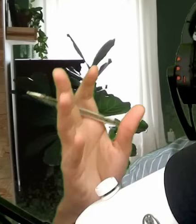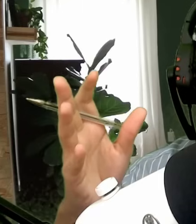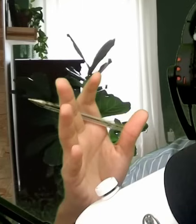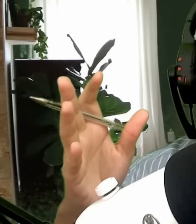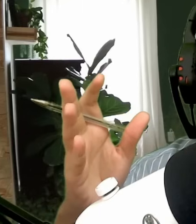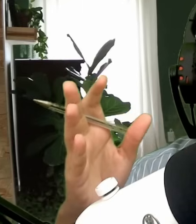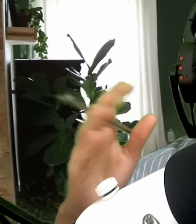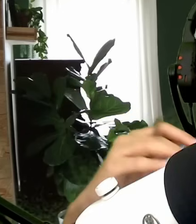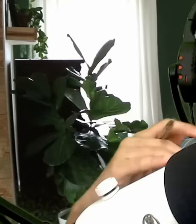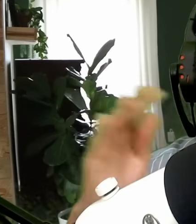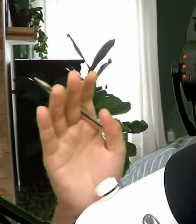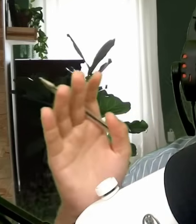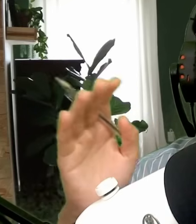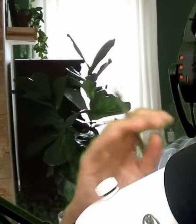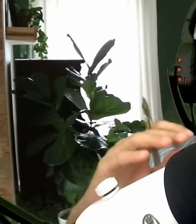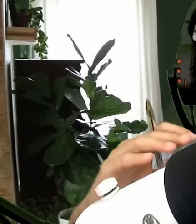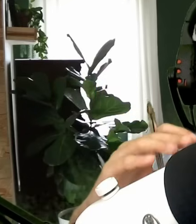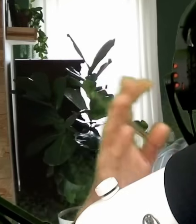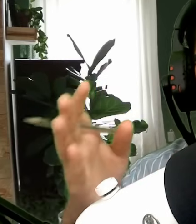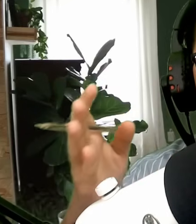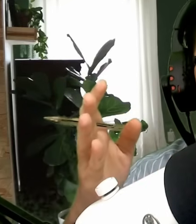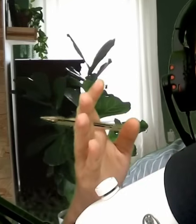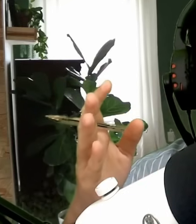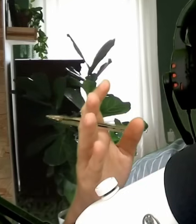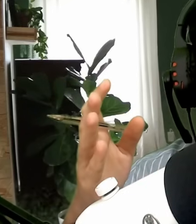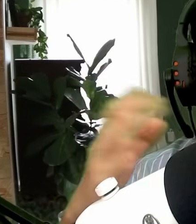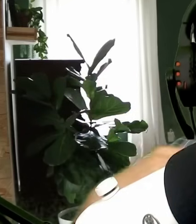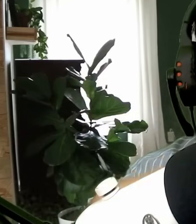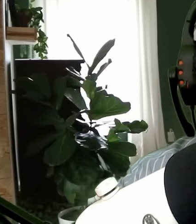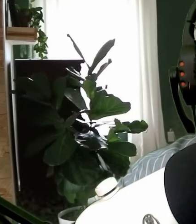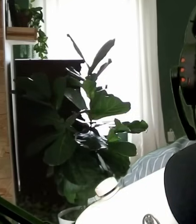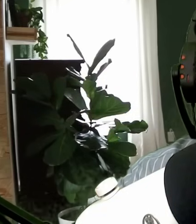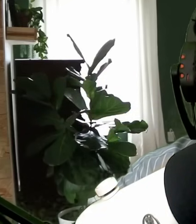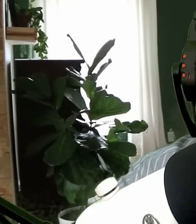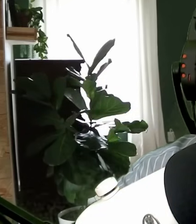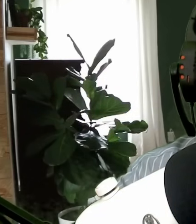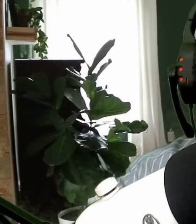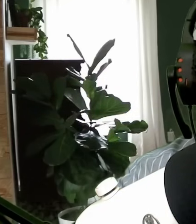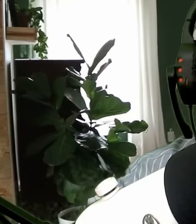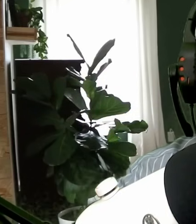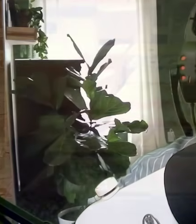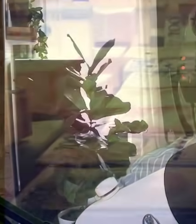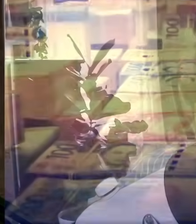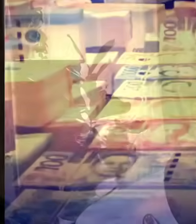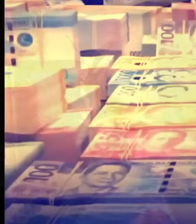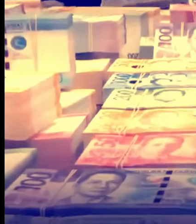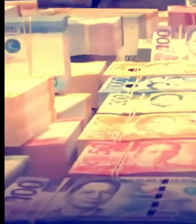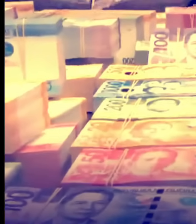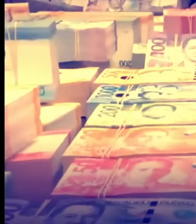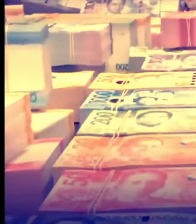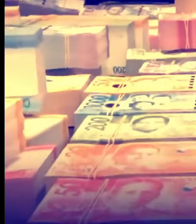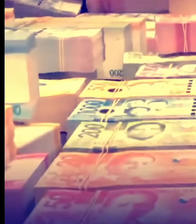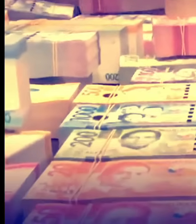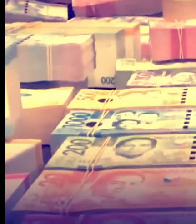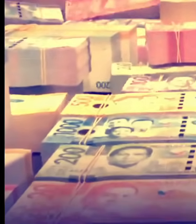magkano lang din naman yung sahod ng isang senador o isang politician. So, ibig sabihin, meron talagang paraan na para mabawi nila yung